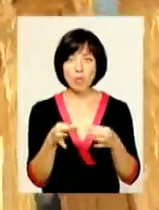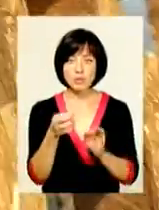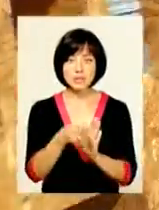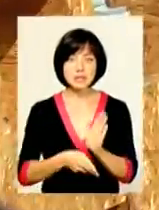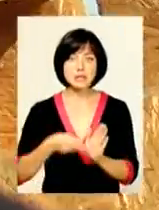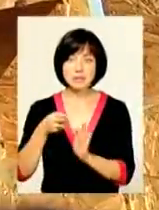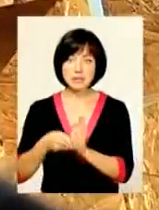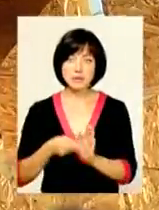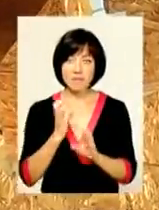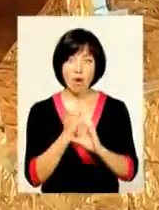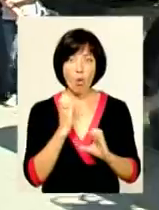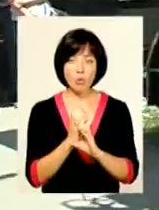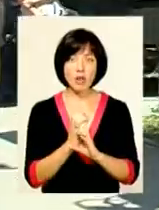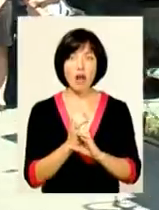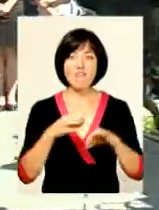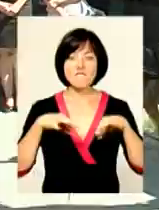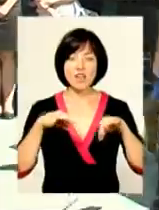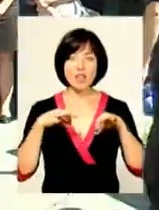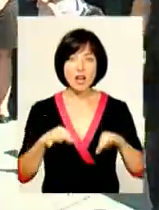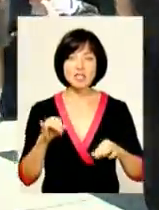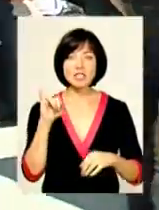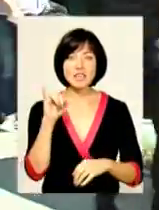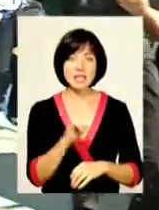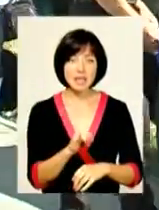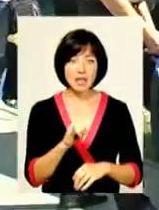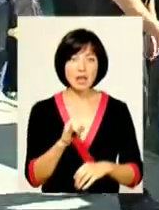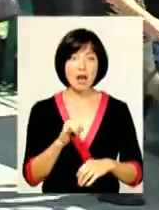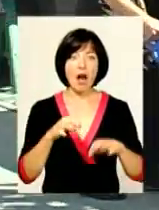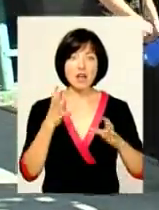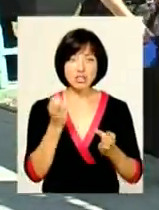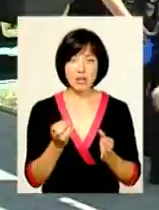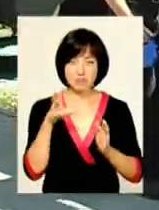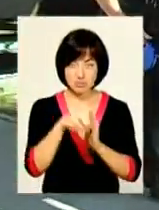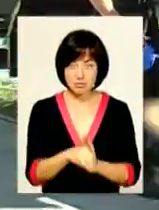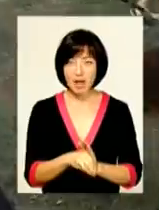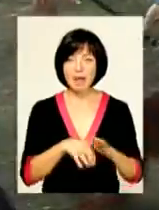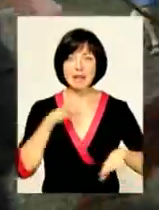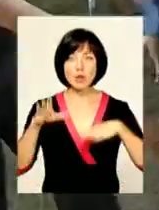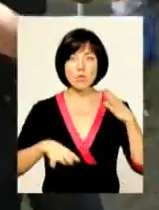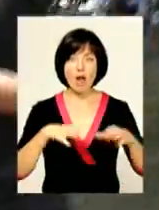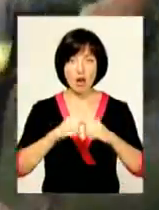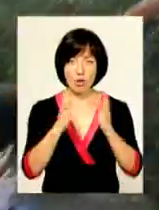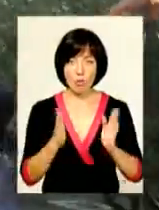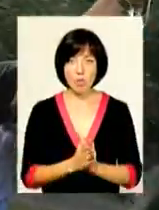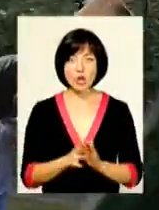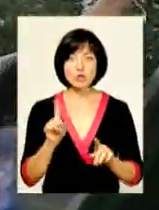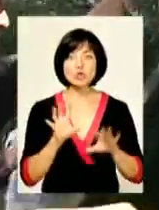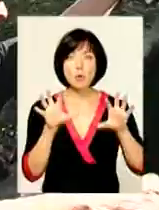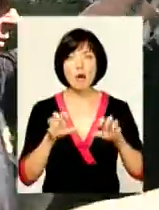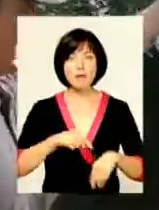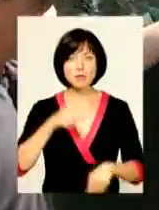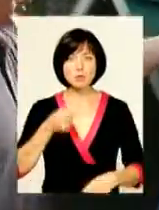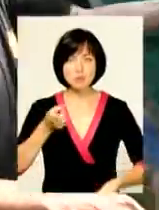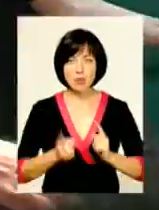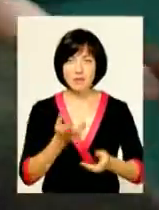залізничним пасажирським вагоном, вантажівкою та автоцистерною, а також є кінологічний тренувальний комплекс. А щоб собака відчула справжній